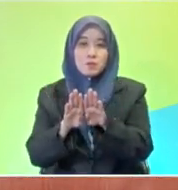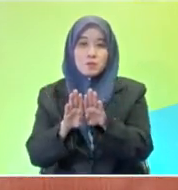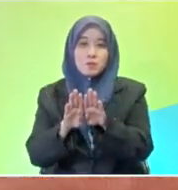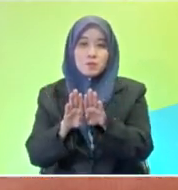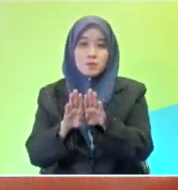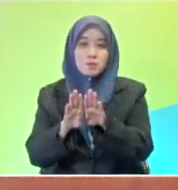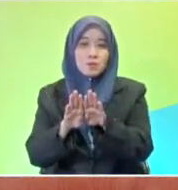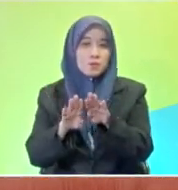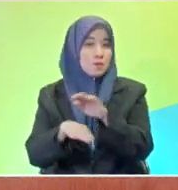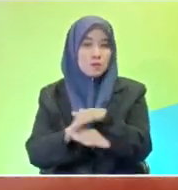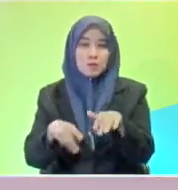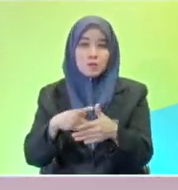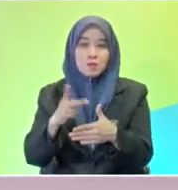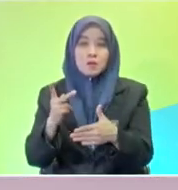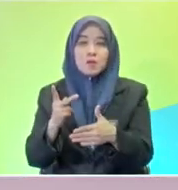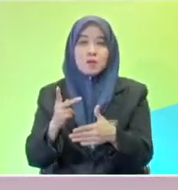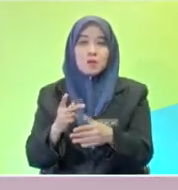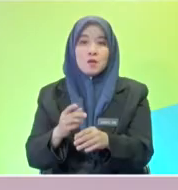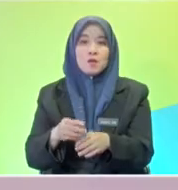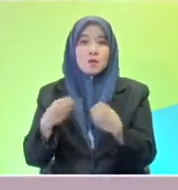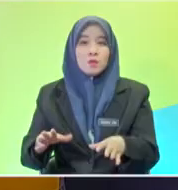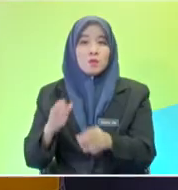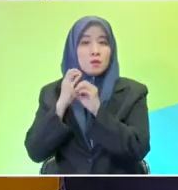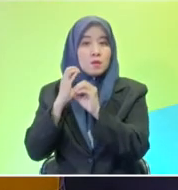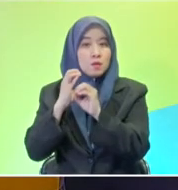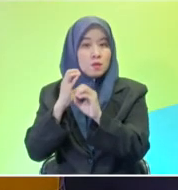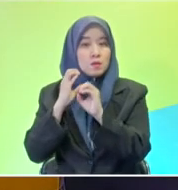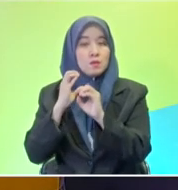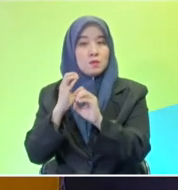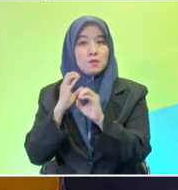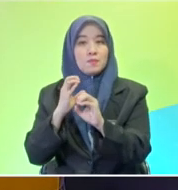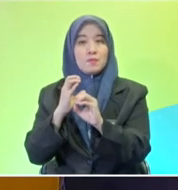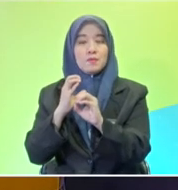Ya. Okey, sekarang kita goncang dia. Goncang. Goncang.